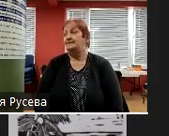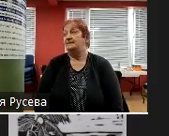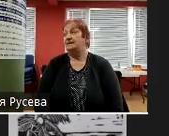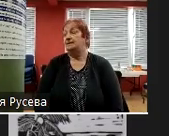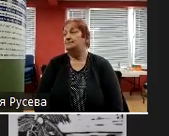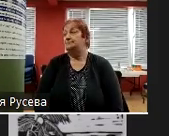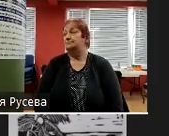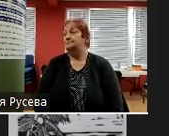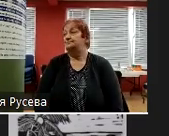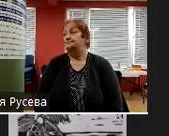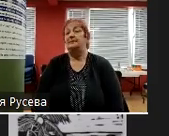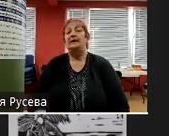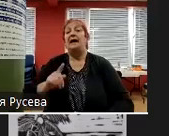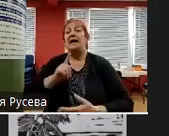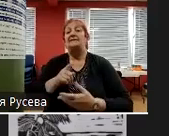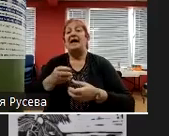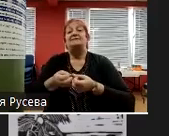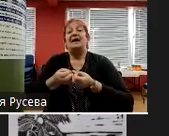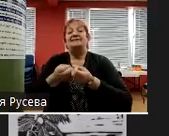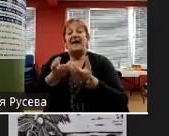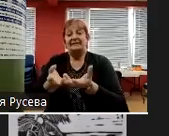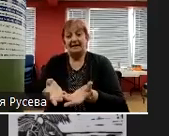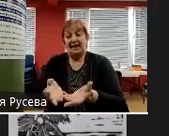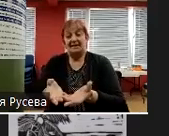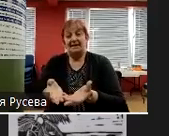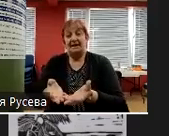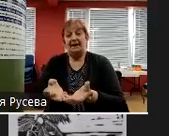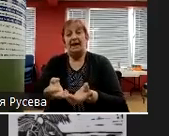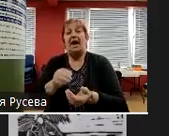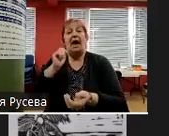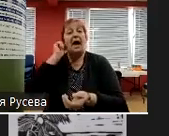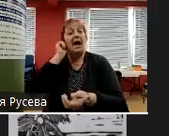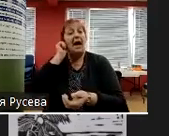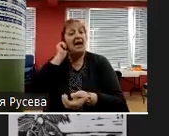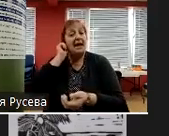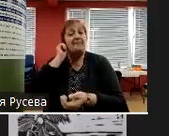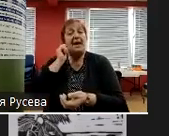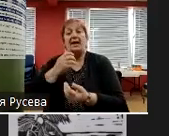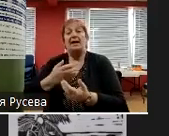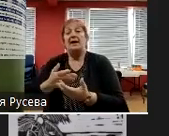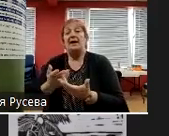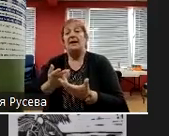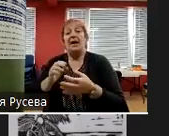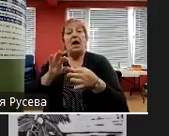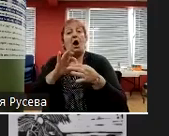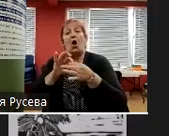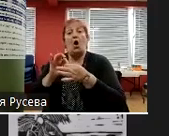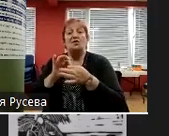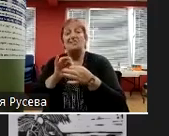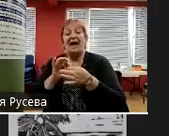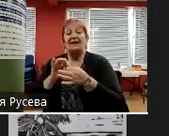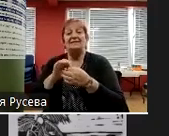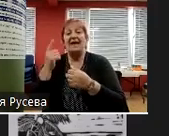Значи, трябва да дадете името и там контакти на